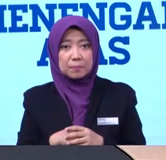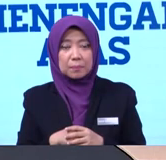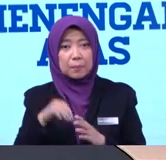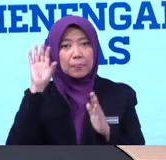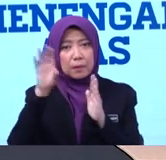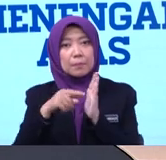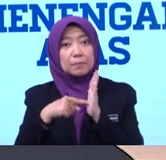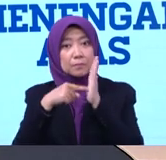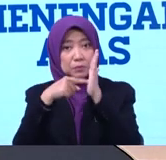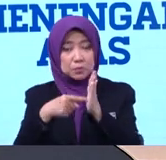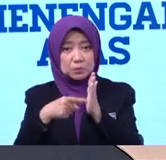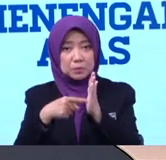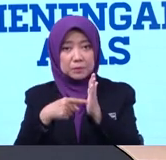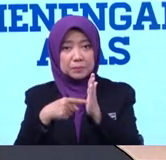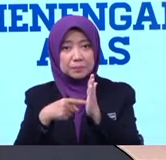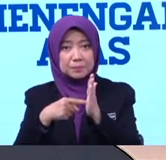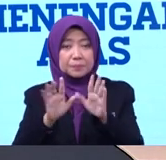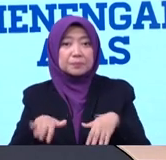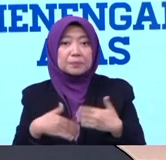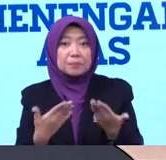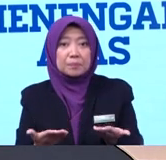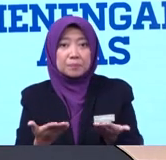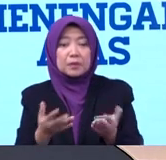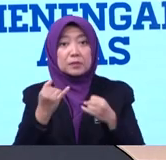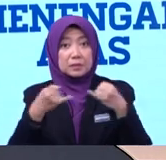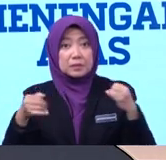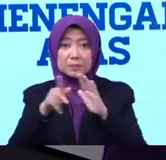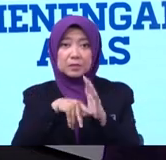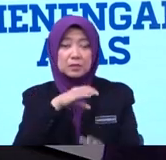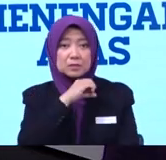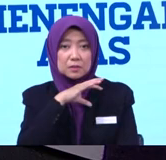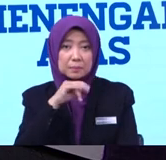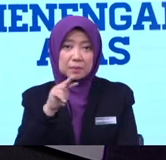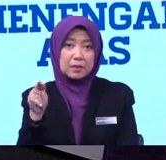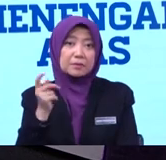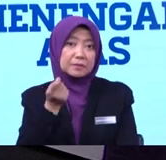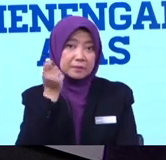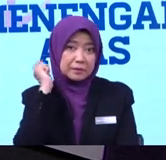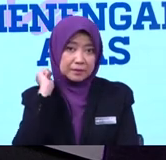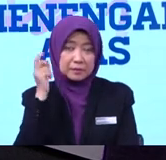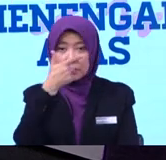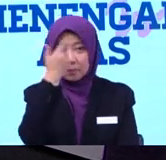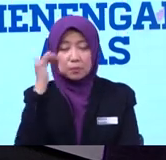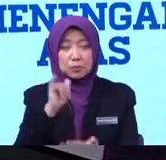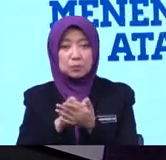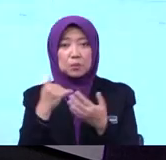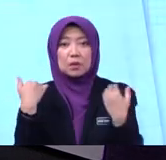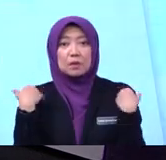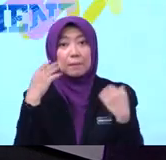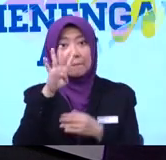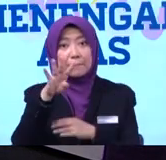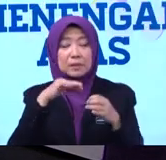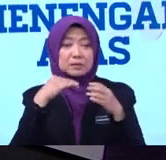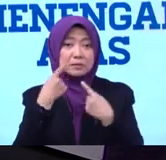menunjukkan situasi kepada jenis pencemaran tadi waktu kita ada empat jawaban untuk